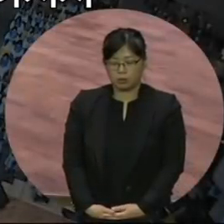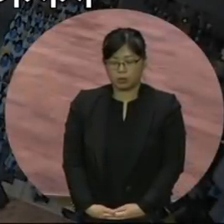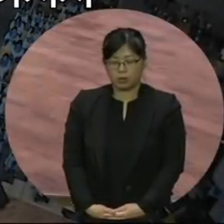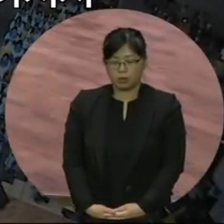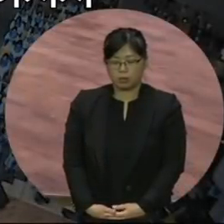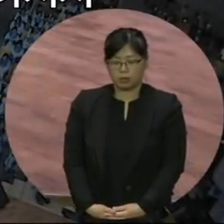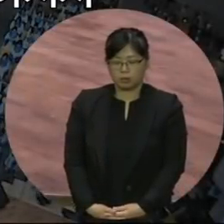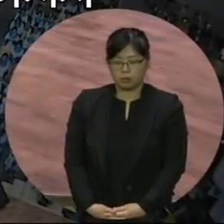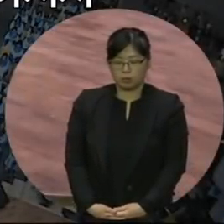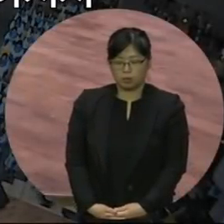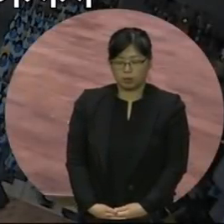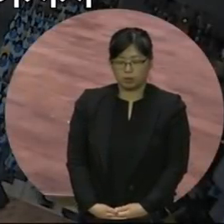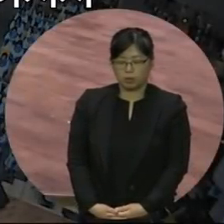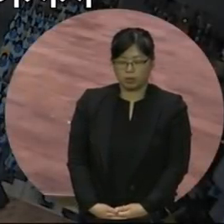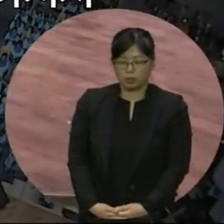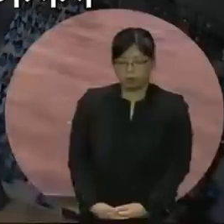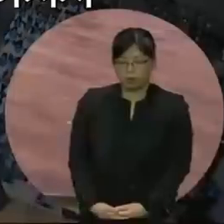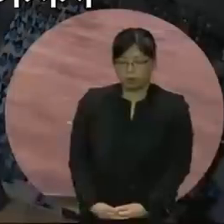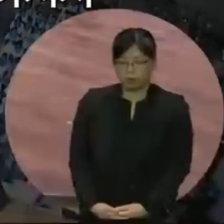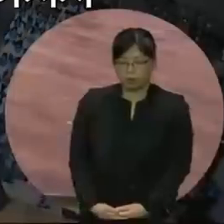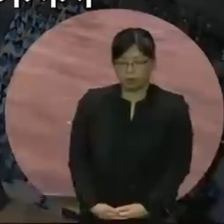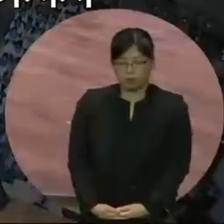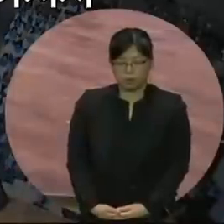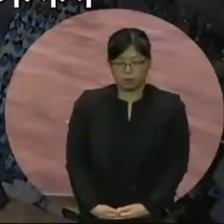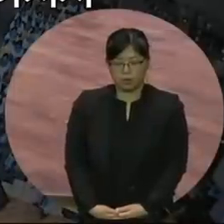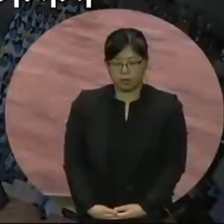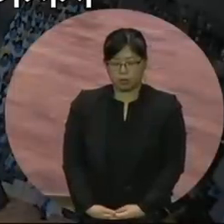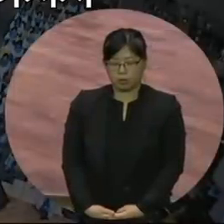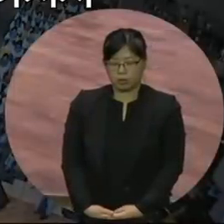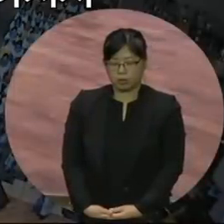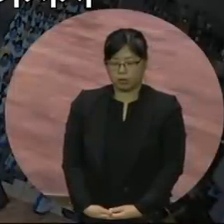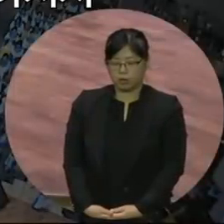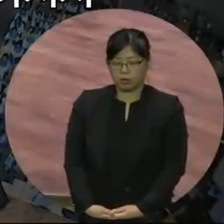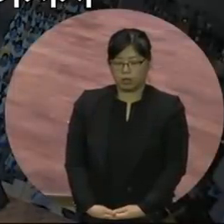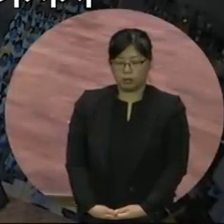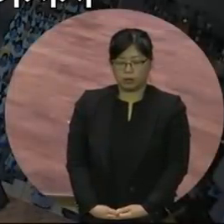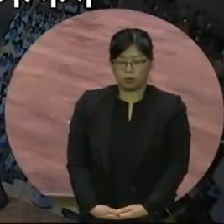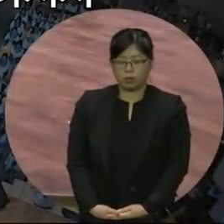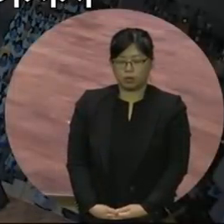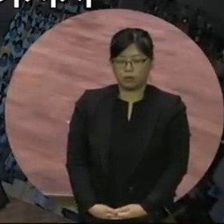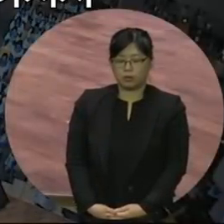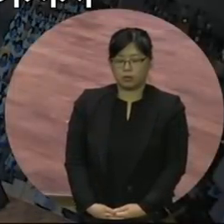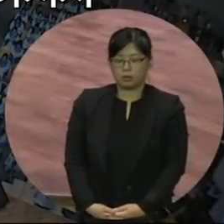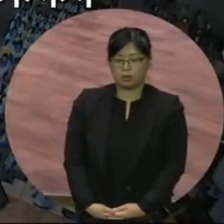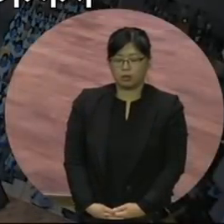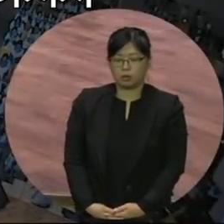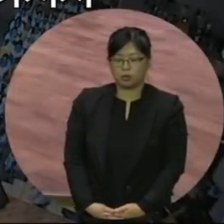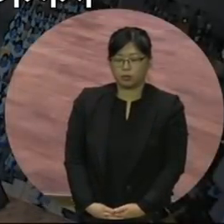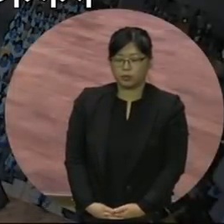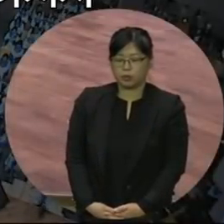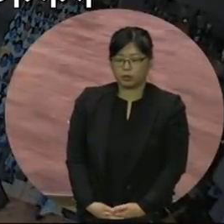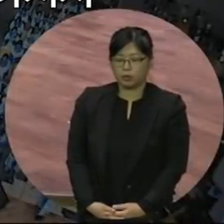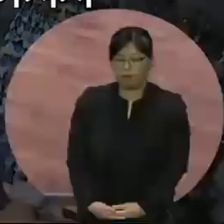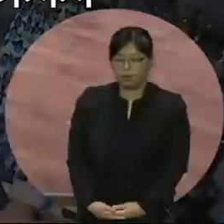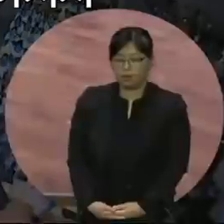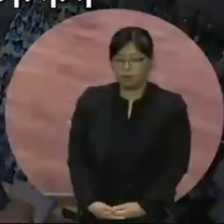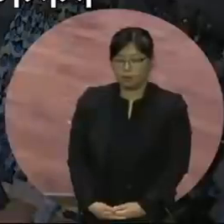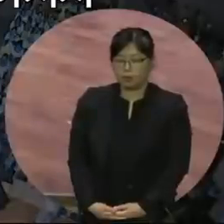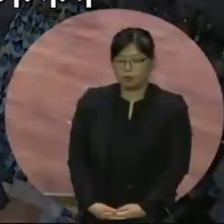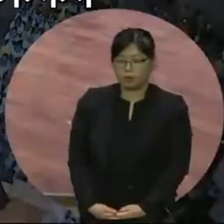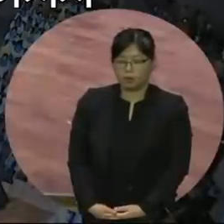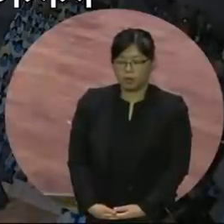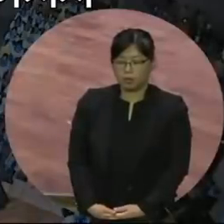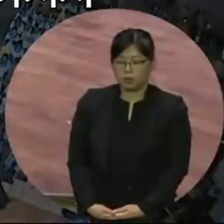세계복음화의 응답과 렘넌트의 발판이 되어지게 하여 주시옵소서. 미주 대학 수련을 통해서 남은 자를 찾을 수 있도록 도와주시옵시며